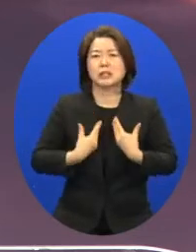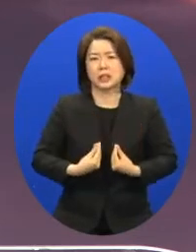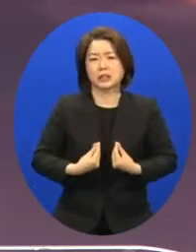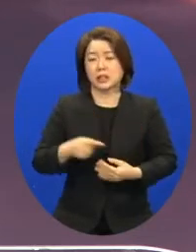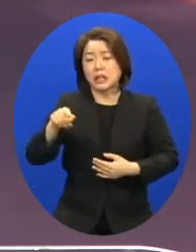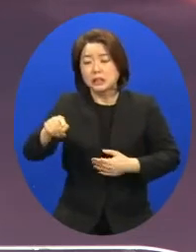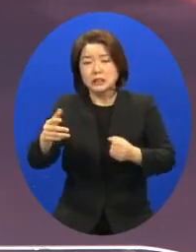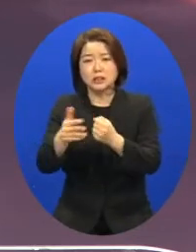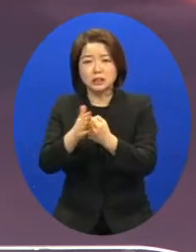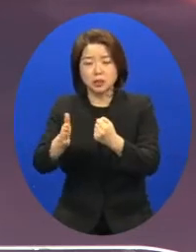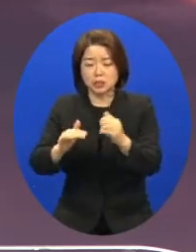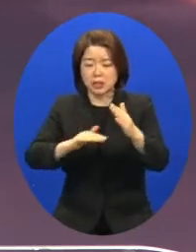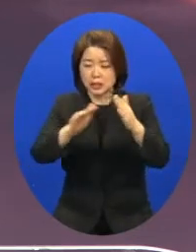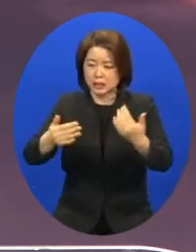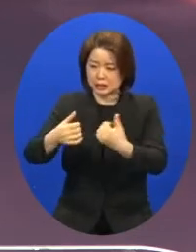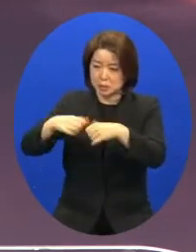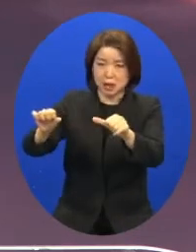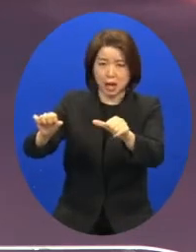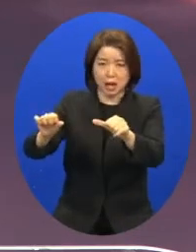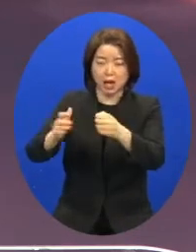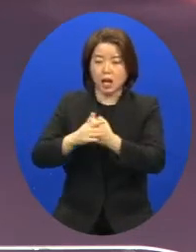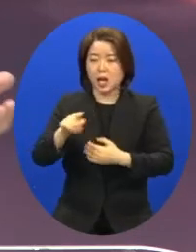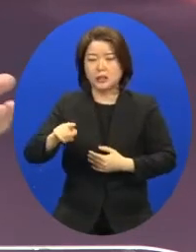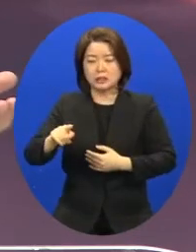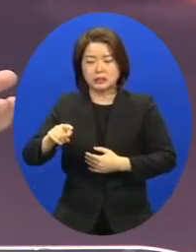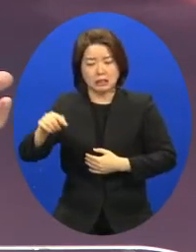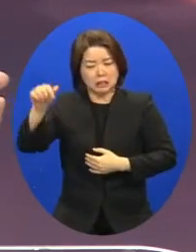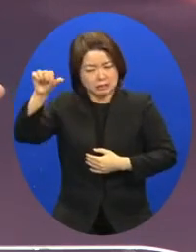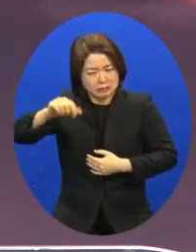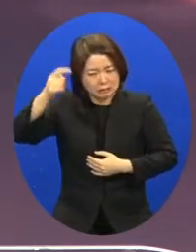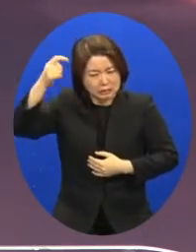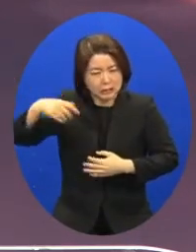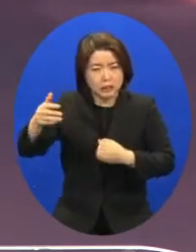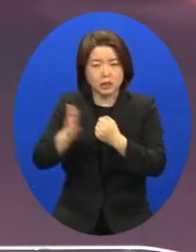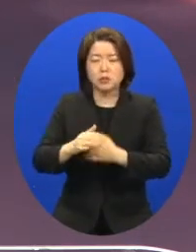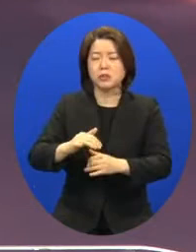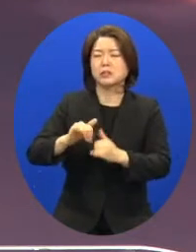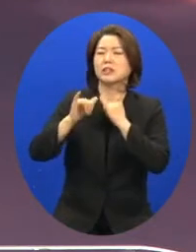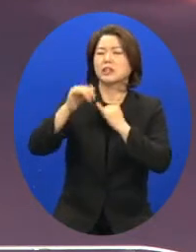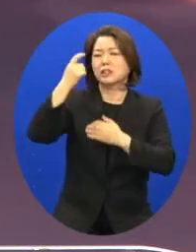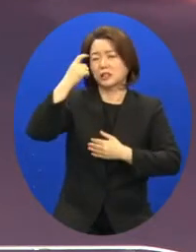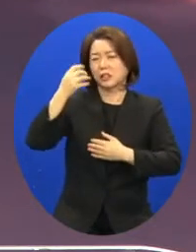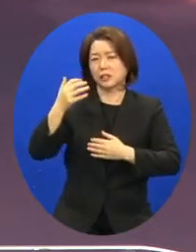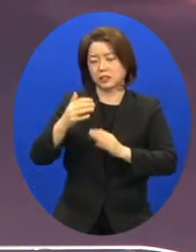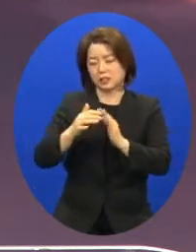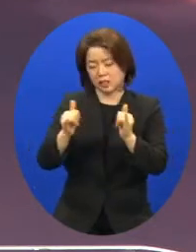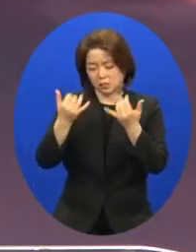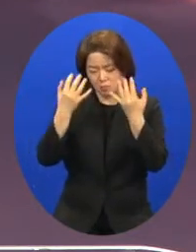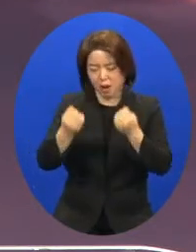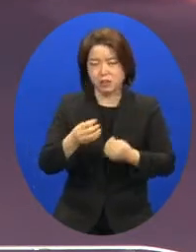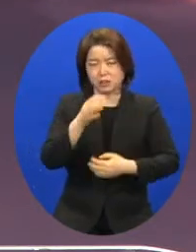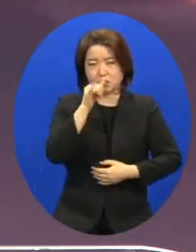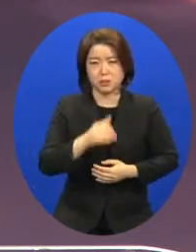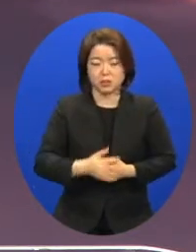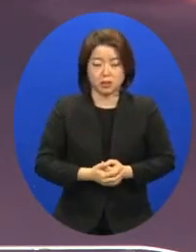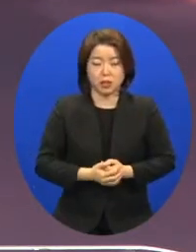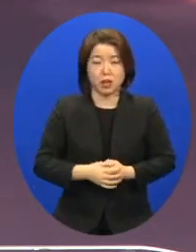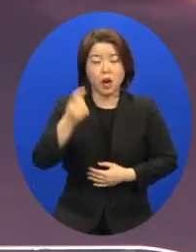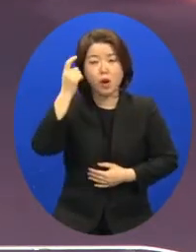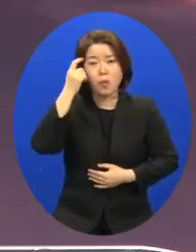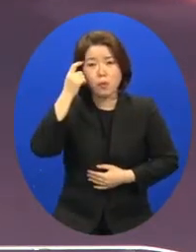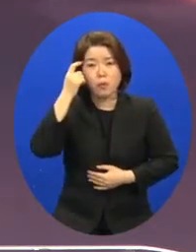때문에 가정이 깨어지고 그 열등감 때문에 자살을 생각하는 사람이 너무나 많은 거예요. 왜